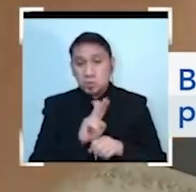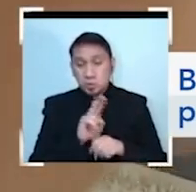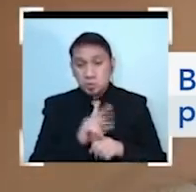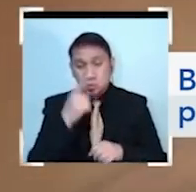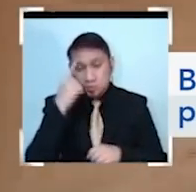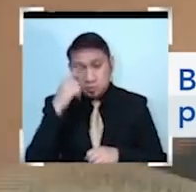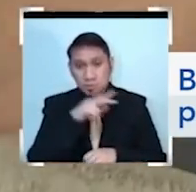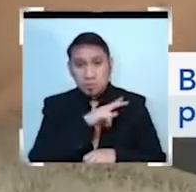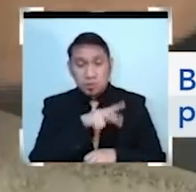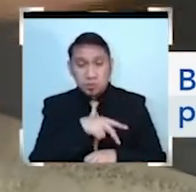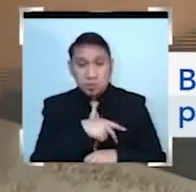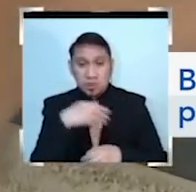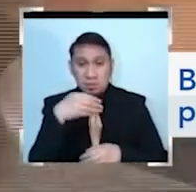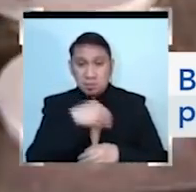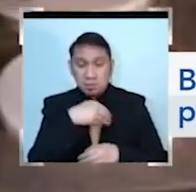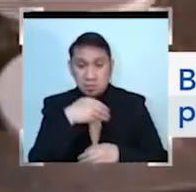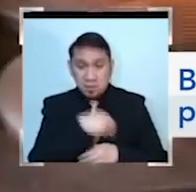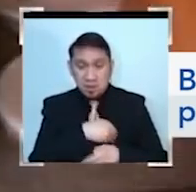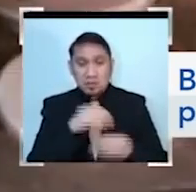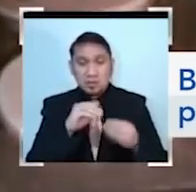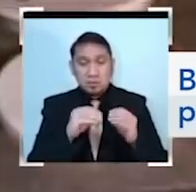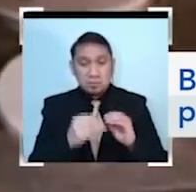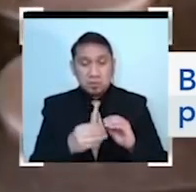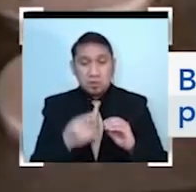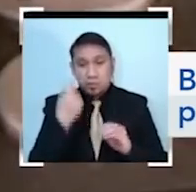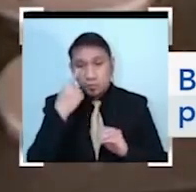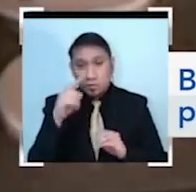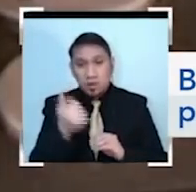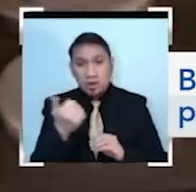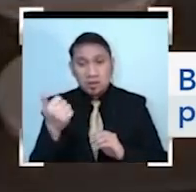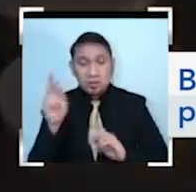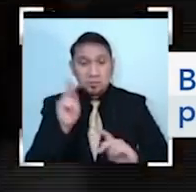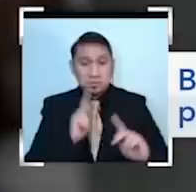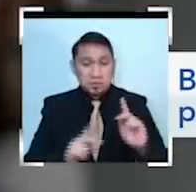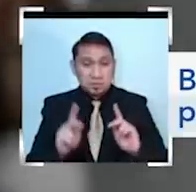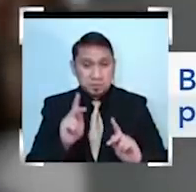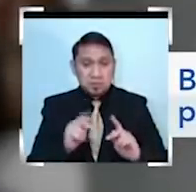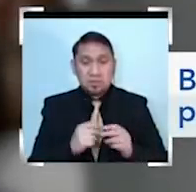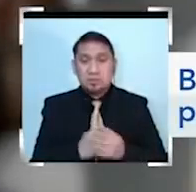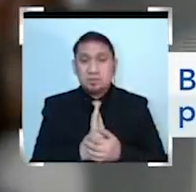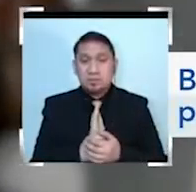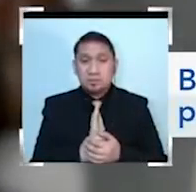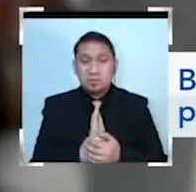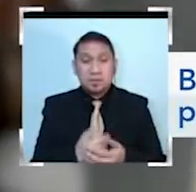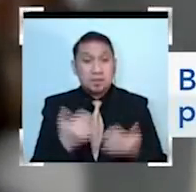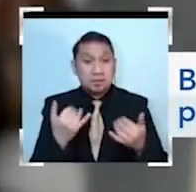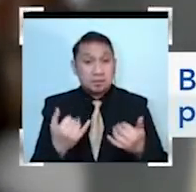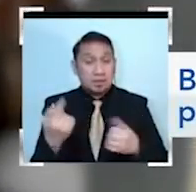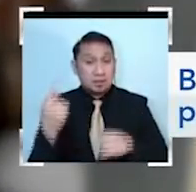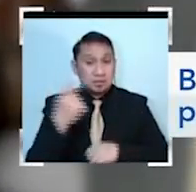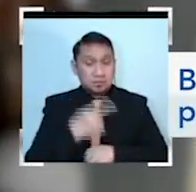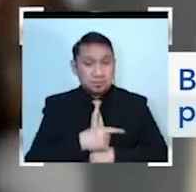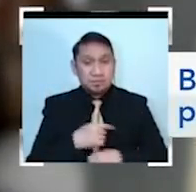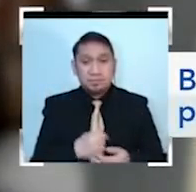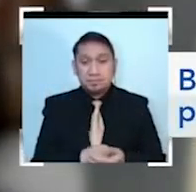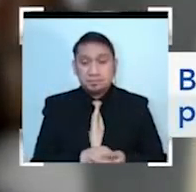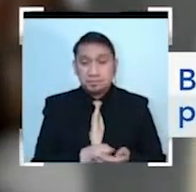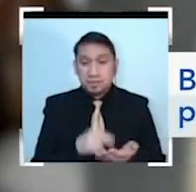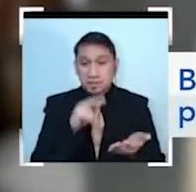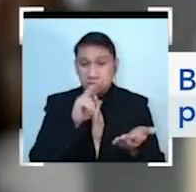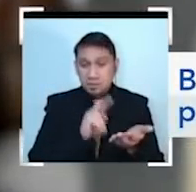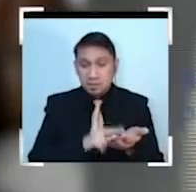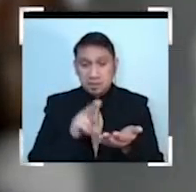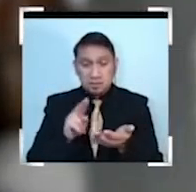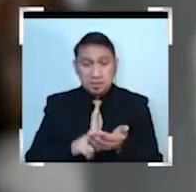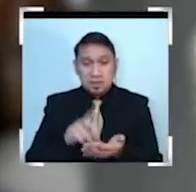bank accounts sa ibang tao para magamit sa illegal na gawain. Ngayong araw, kumirma ang BAP, DOJ